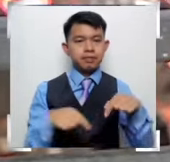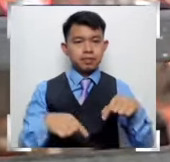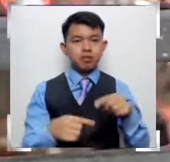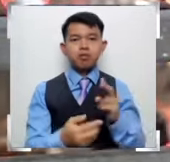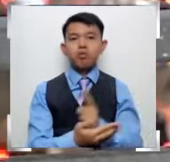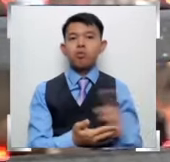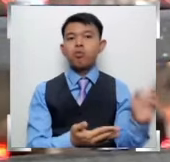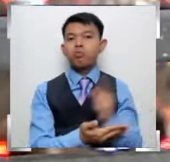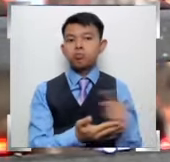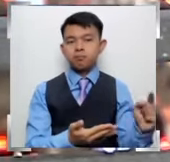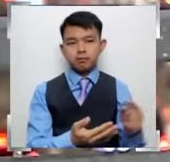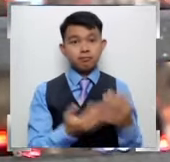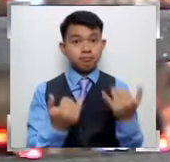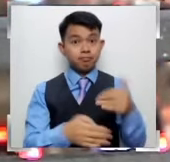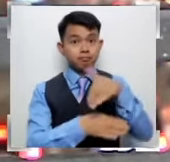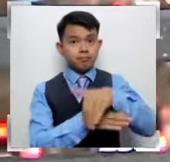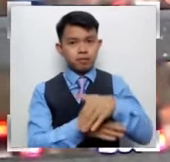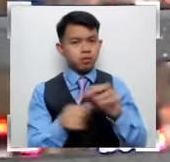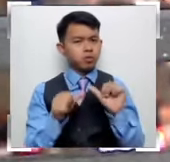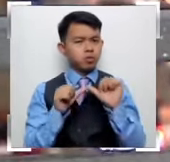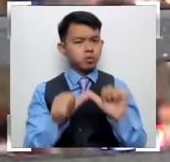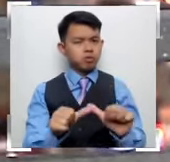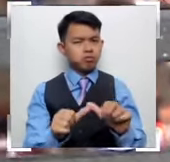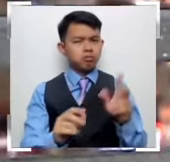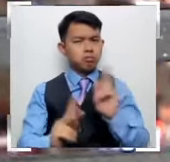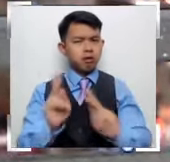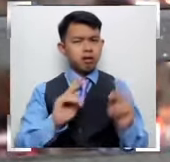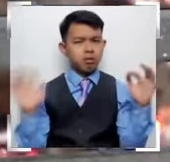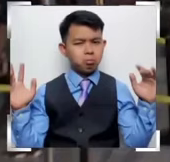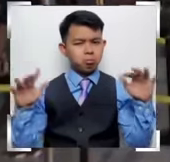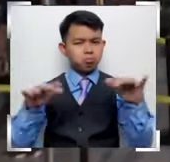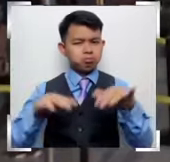pa rin ang pagdating ng mga biyahero dito sa terminal.